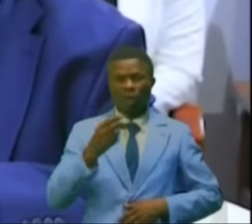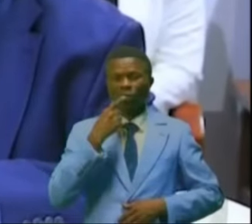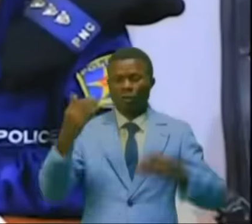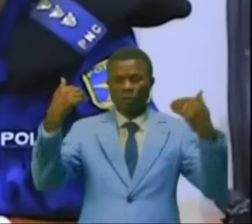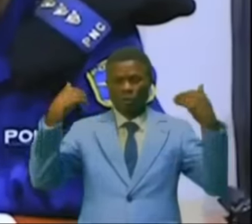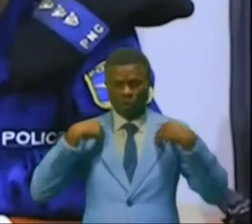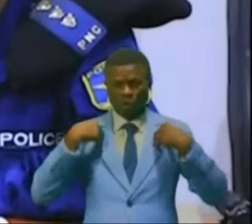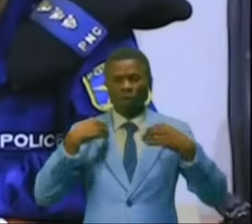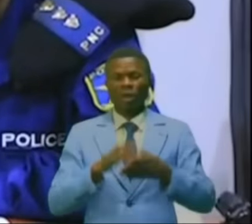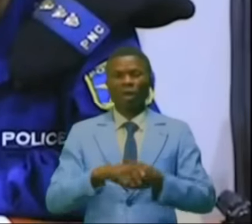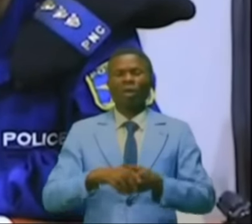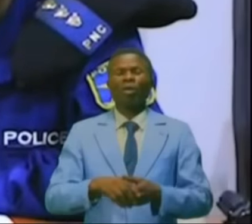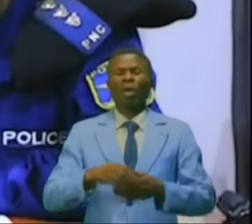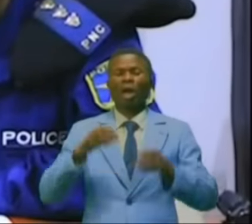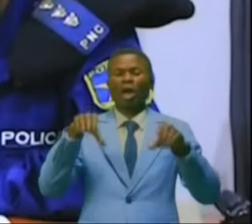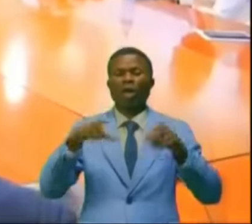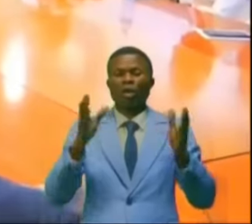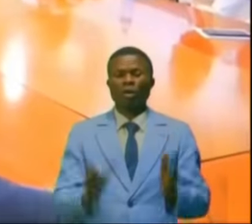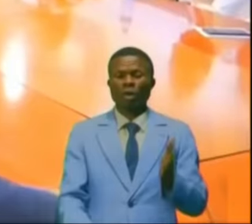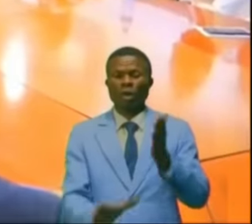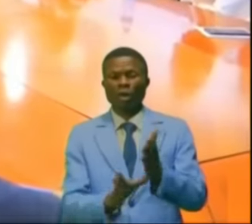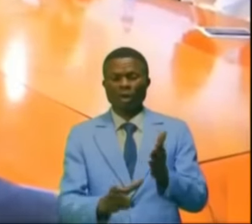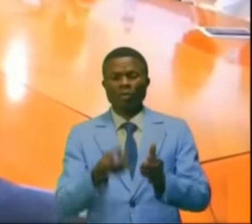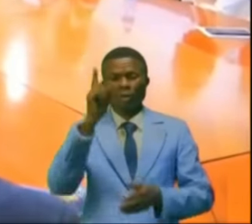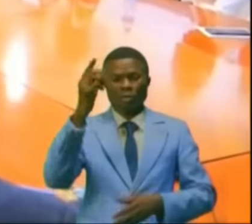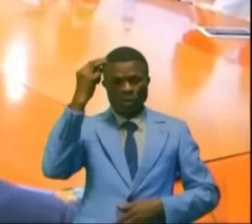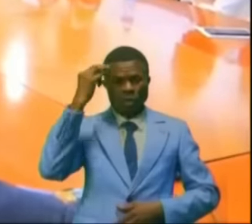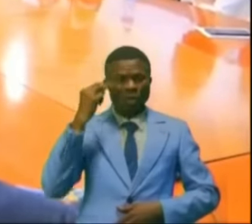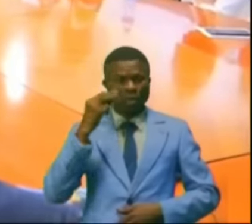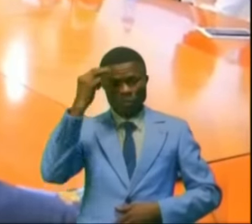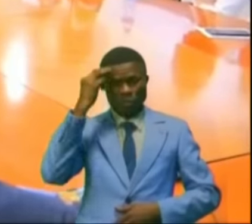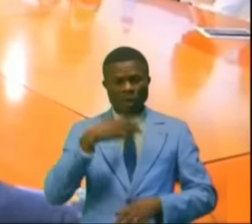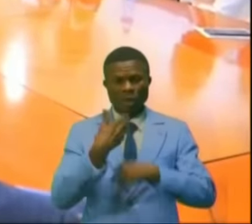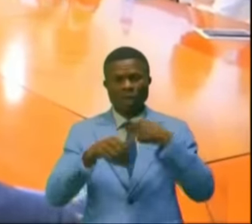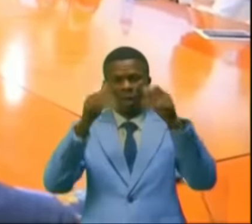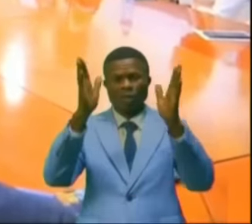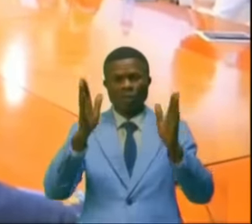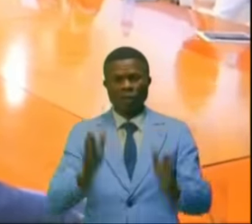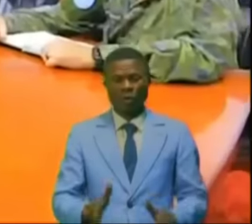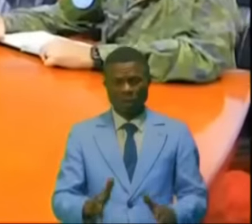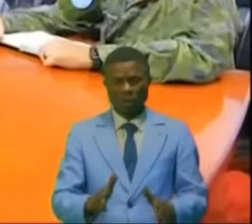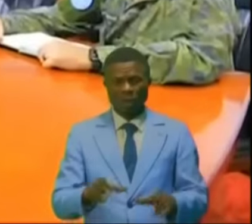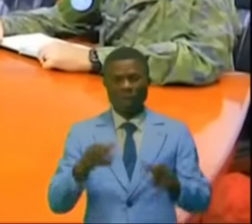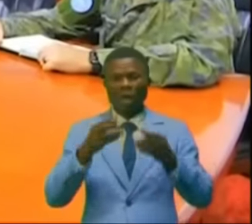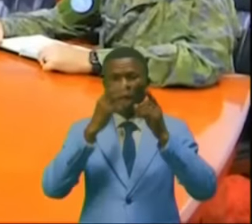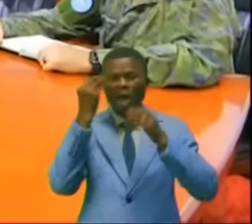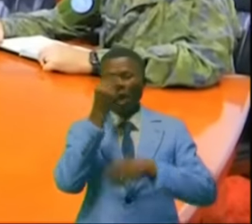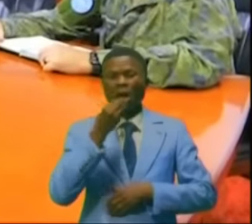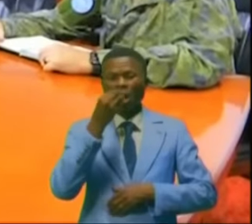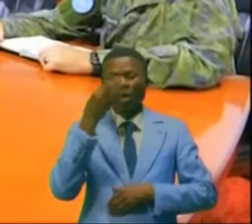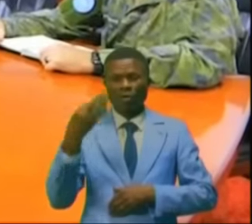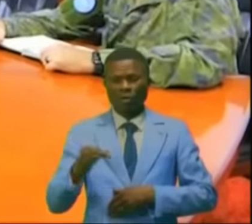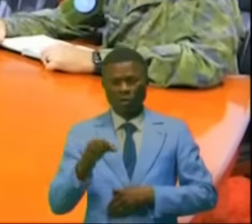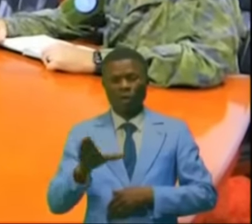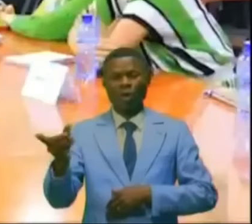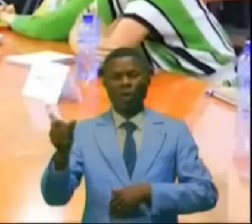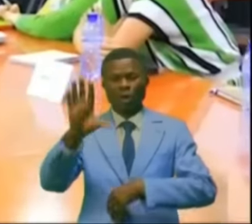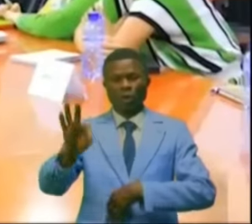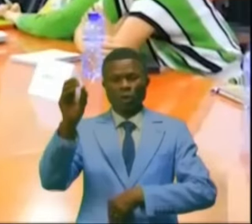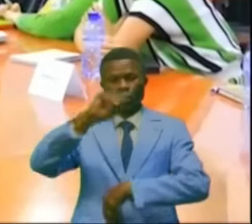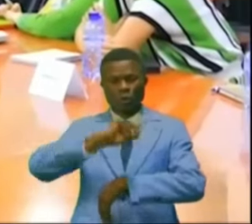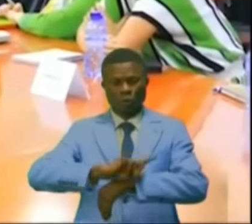la diplomatie congolaise, le vice-premier ministre, ministre des Affaires étrangères et francophonie a saisi l'occasion